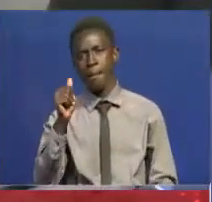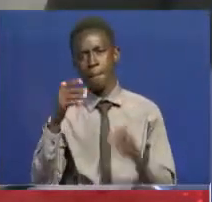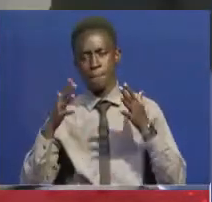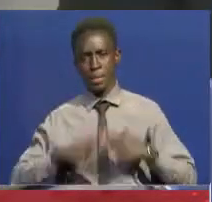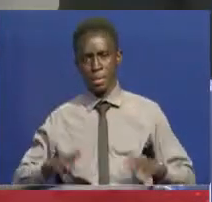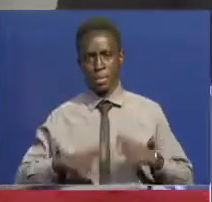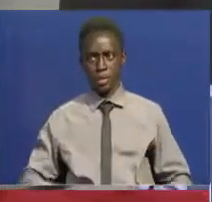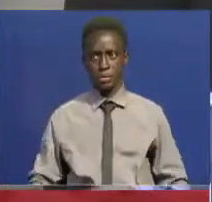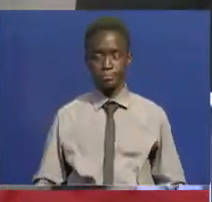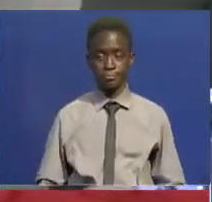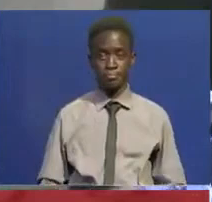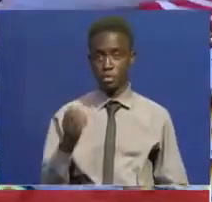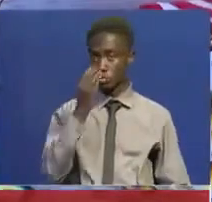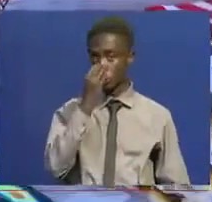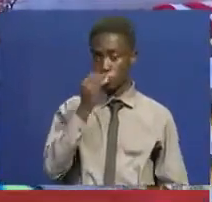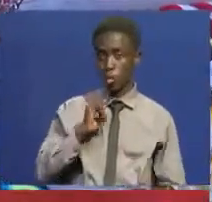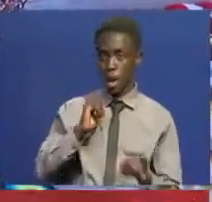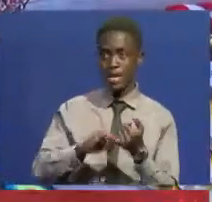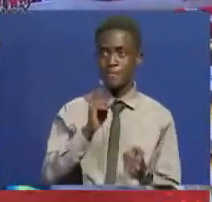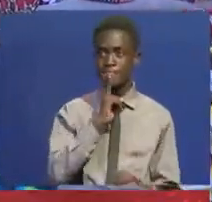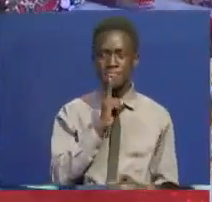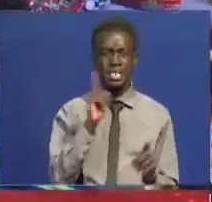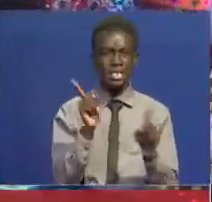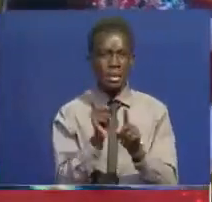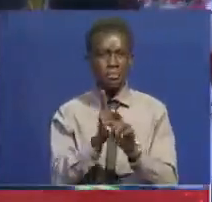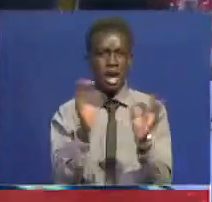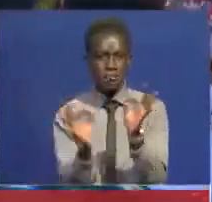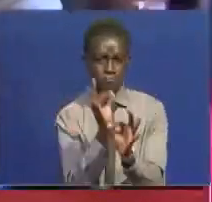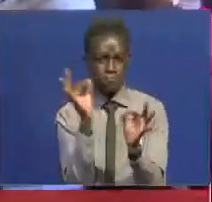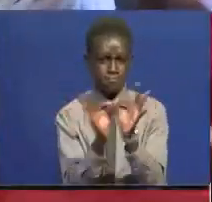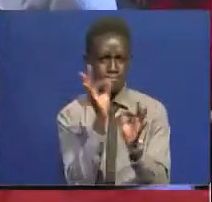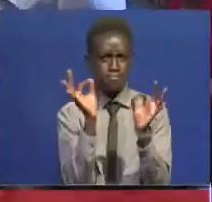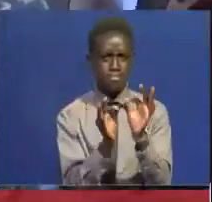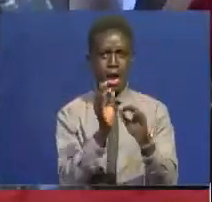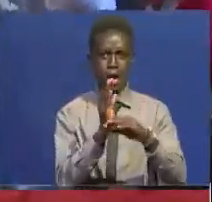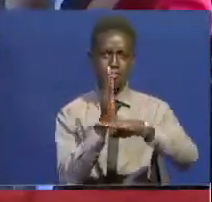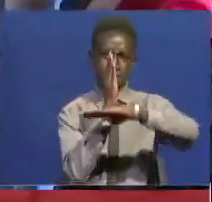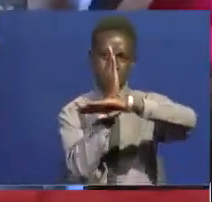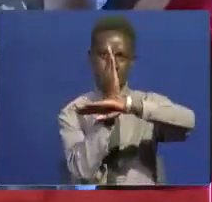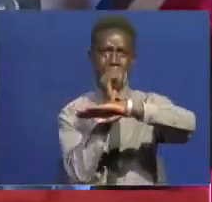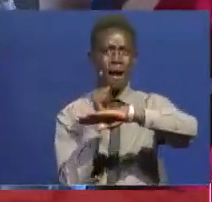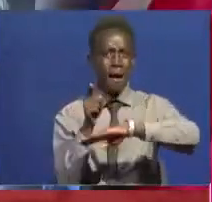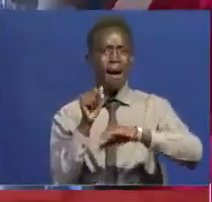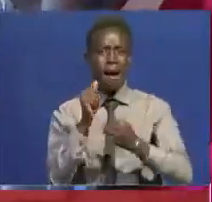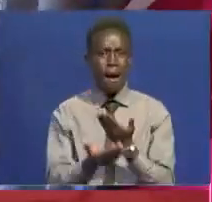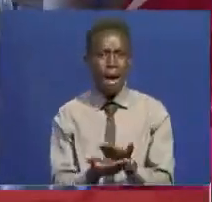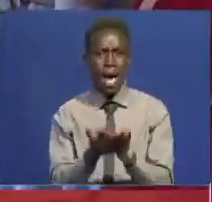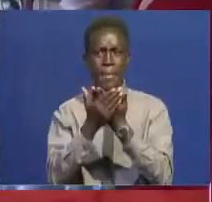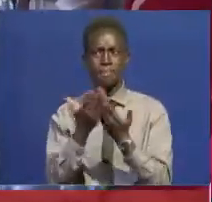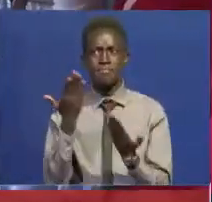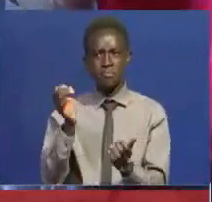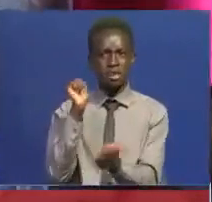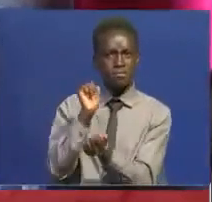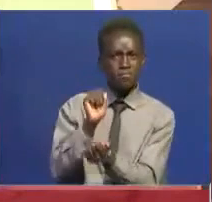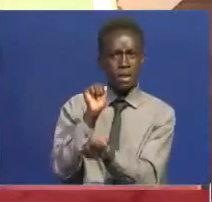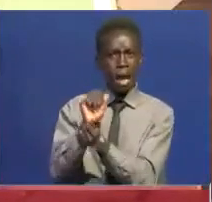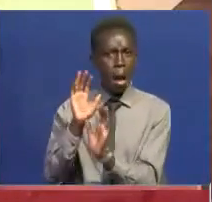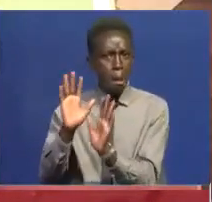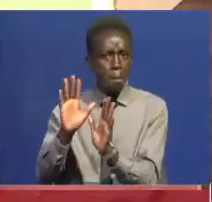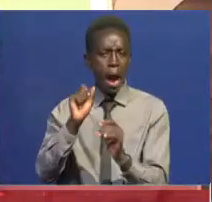alisema ujuzi kama vile kushona kwa umbo la msalaba unapaswa kuzingatiwa zaidi na wafungwa kutokana na thamani yake ya